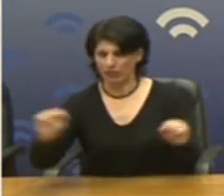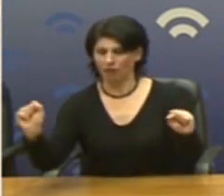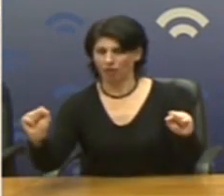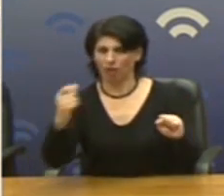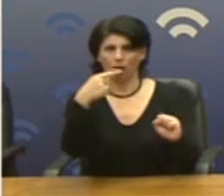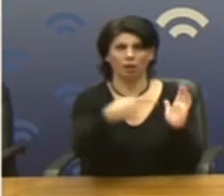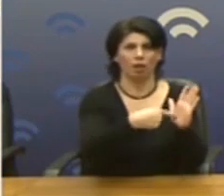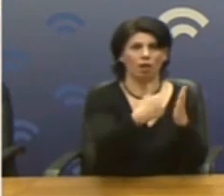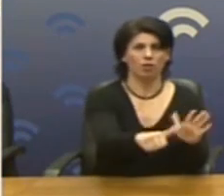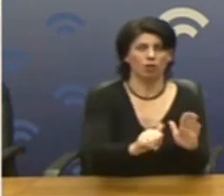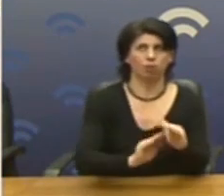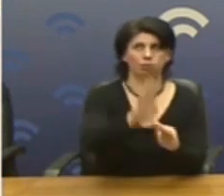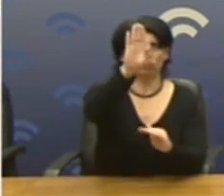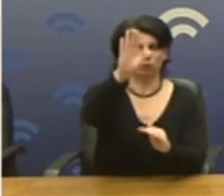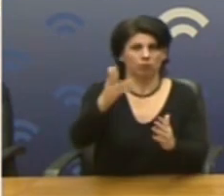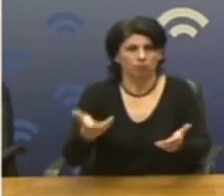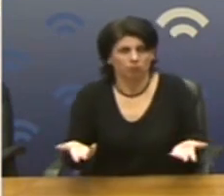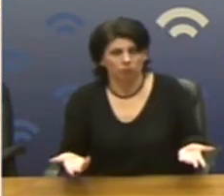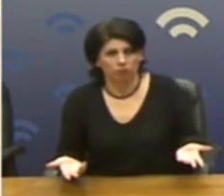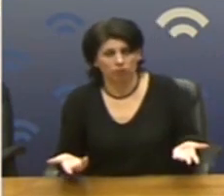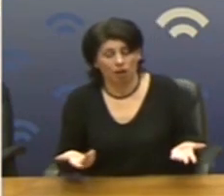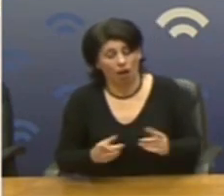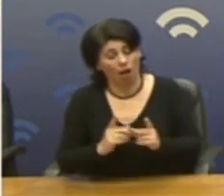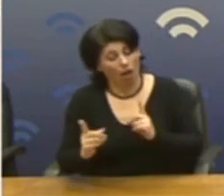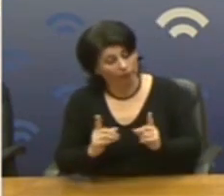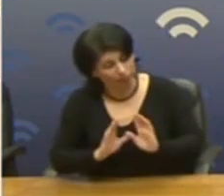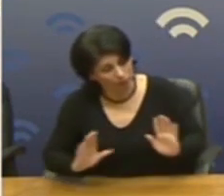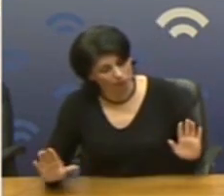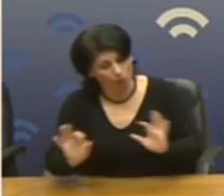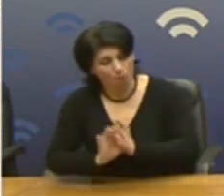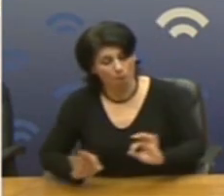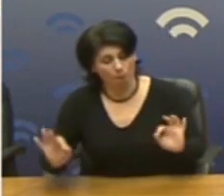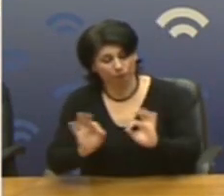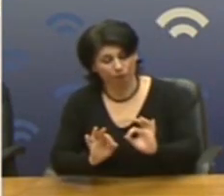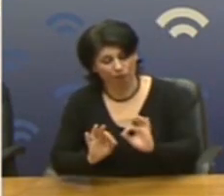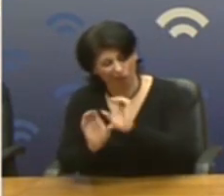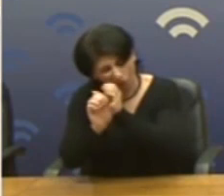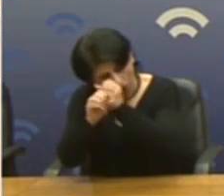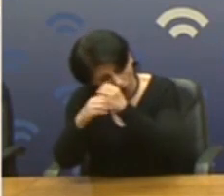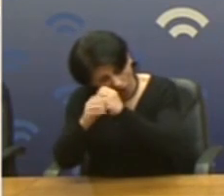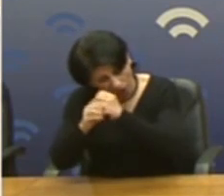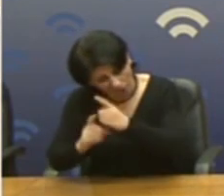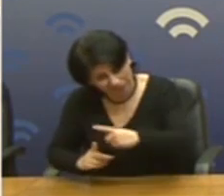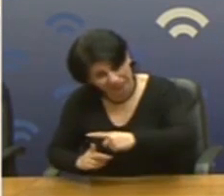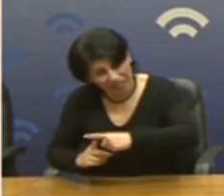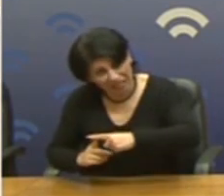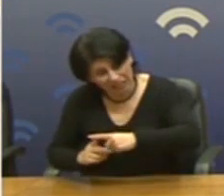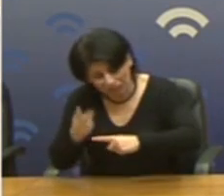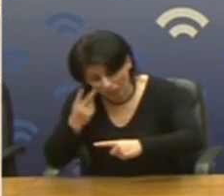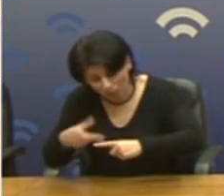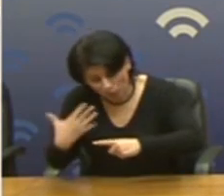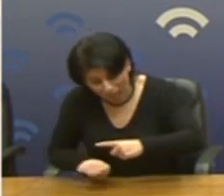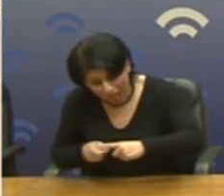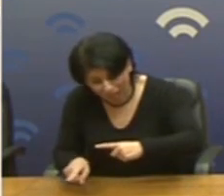Αντίστοιχα δώρα βέβαια έχετε προβλέψει και για την διενέργεια των διαγνωστικών τεστ για τον κορονοϊό. Με αυτόν